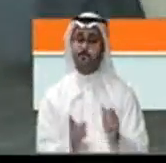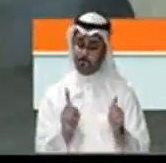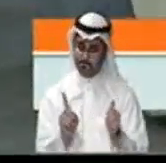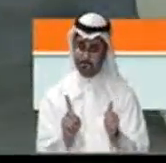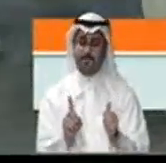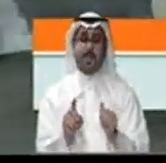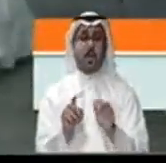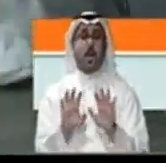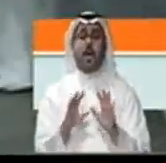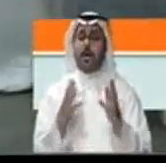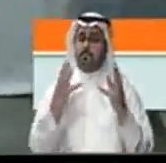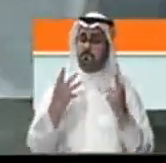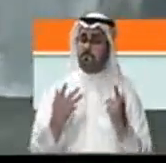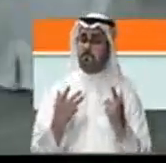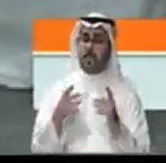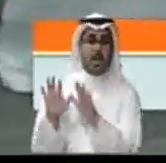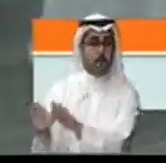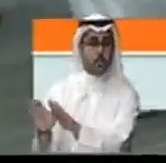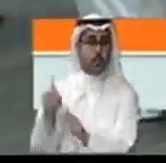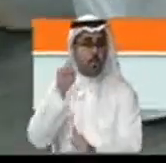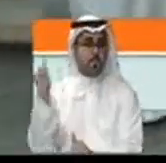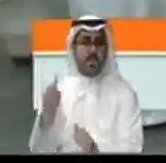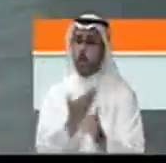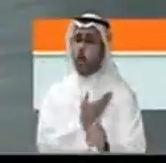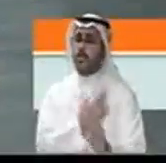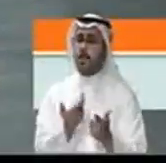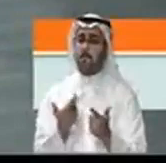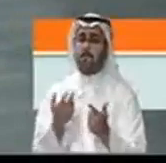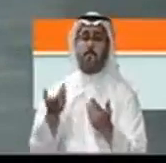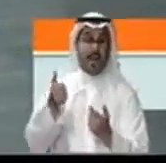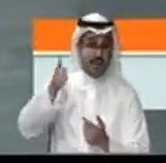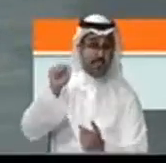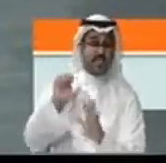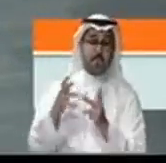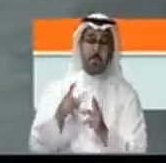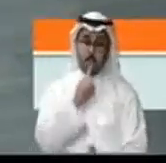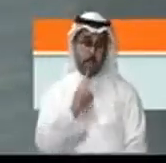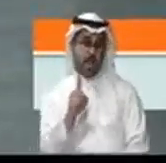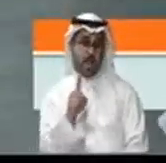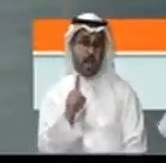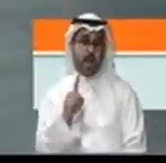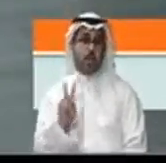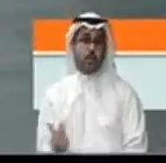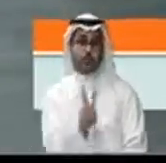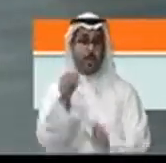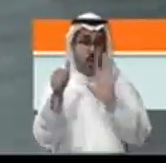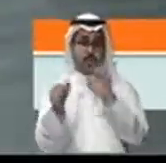حين بلغ عدد الحجاج المتبقين في المدينة المنورة حتى يوم أمس